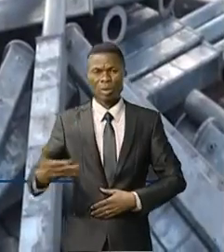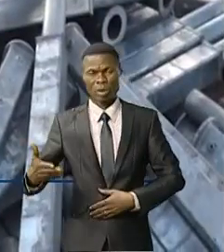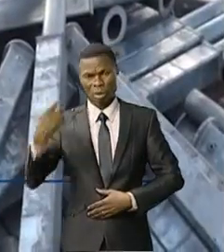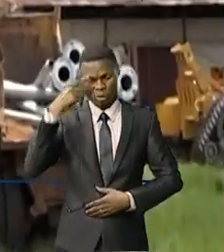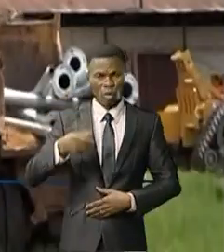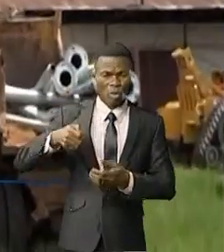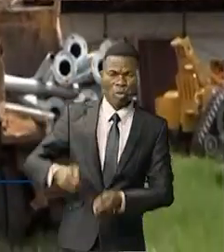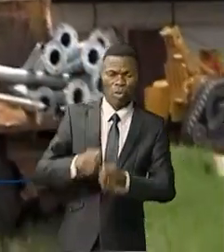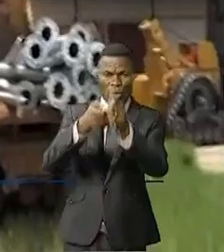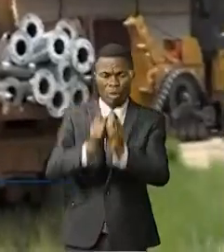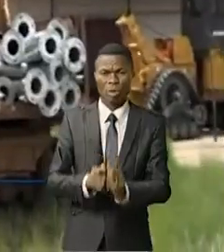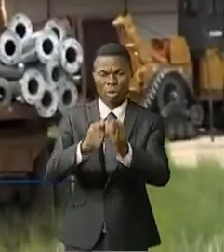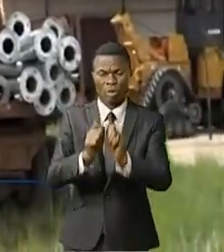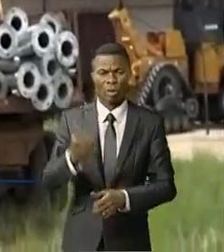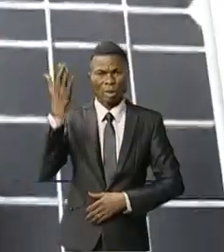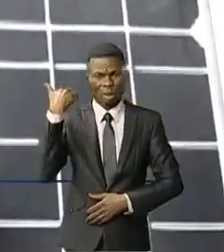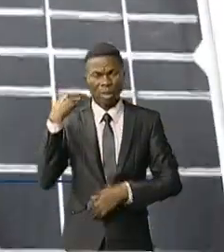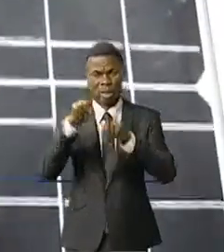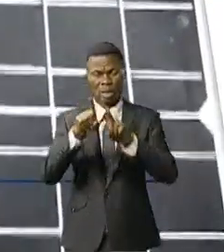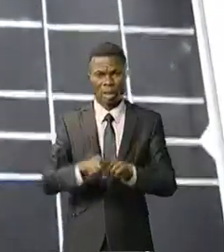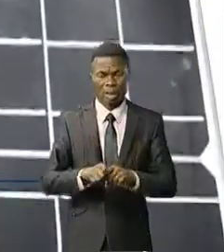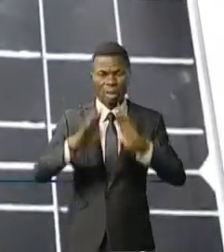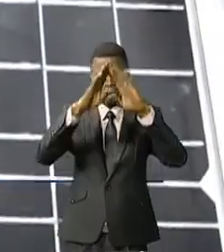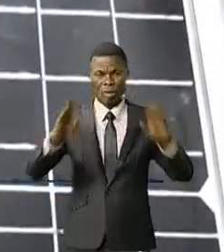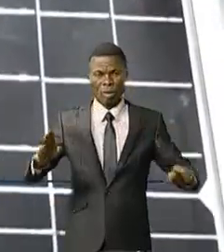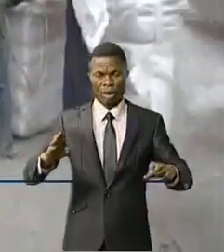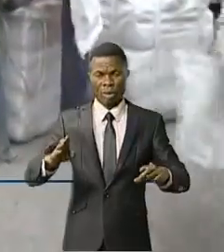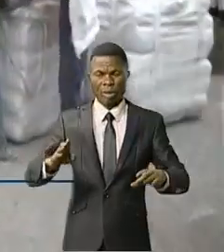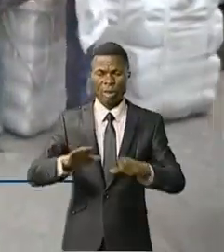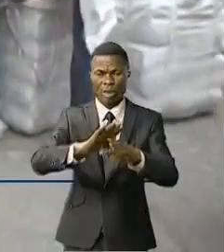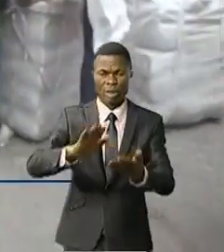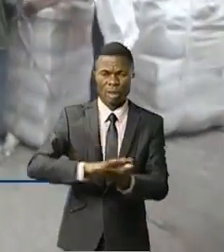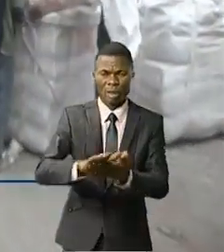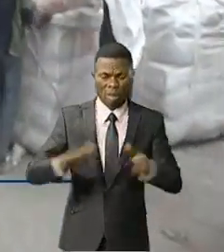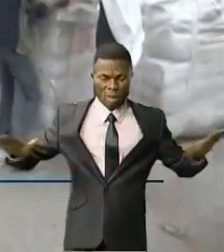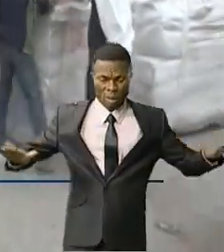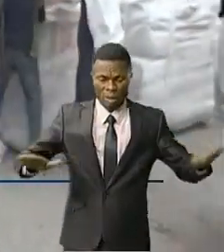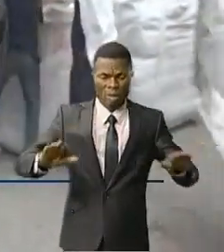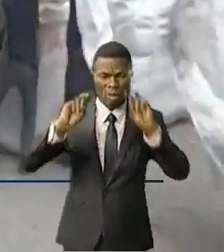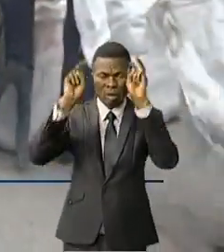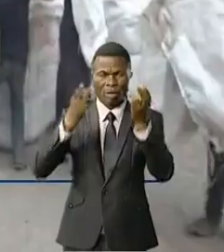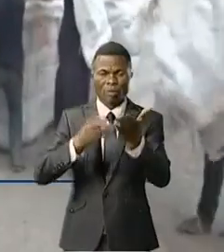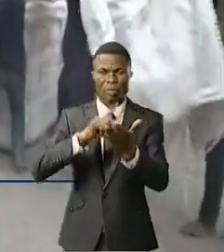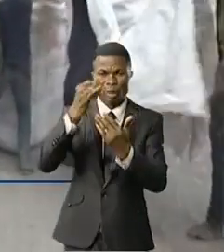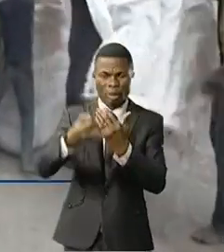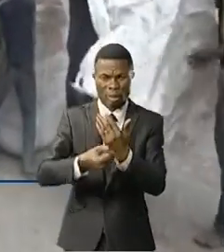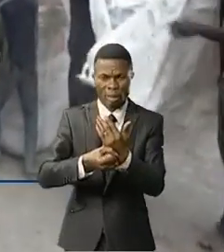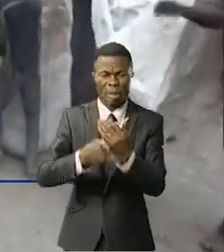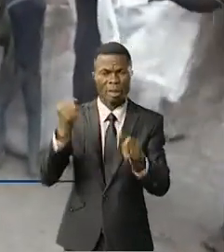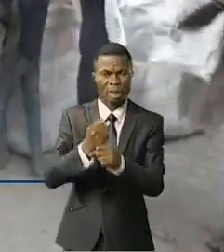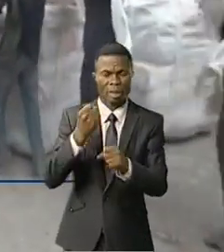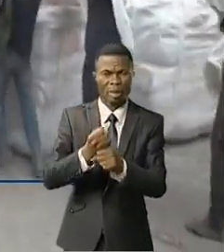forage moderne de l'eau, ainsi que le logement de l'aérodrome de la ville de Boende. Ces projets donnera le travail